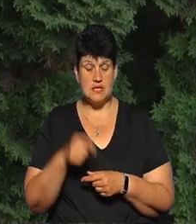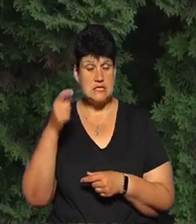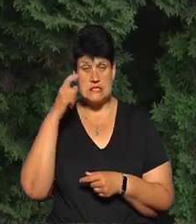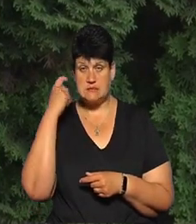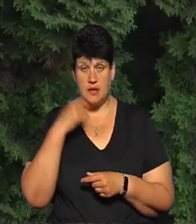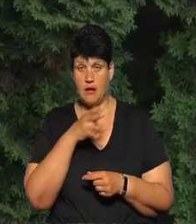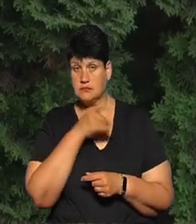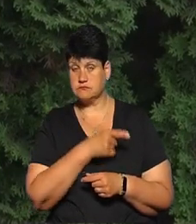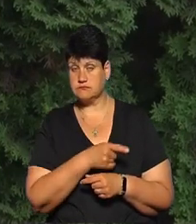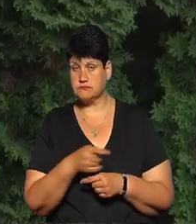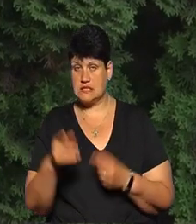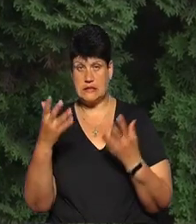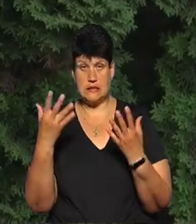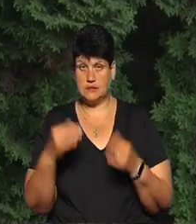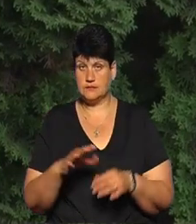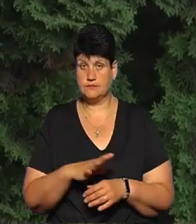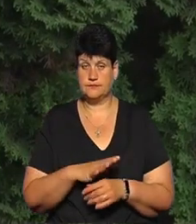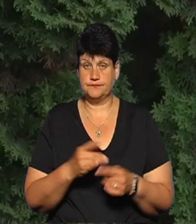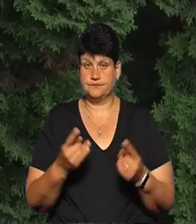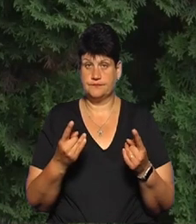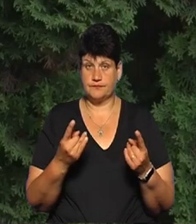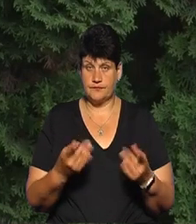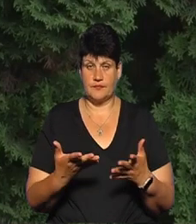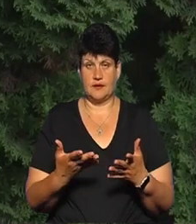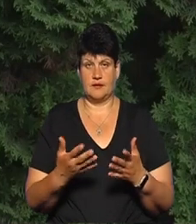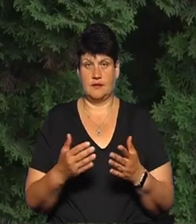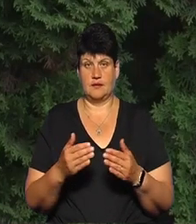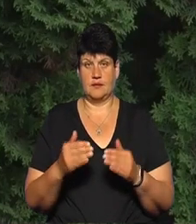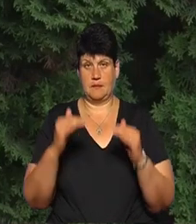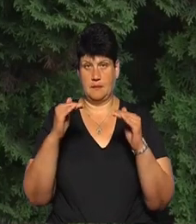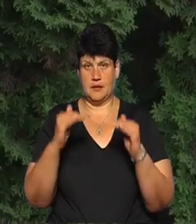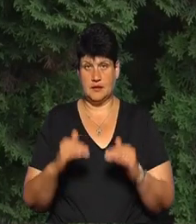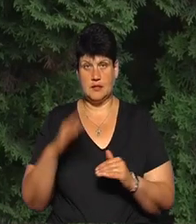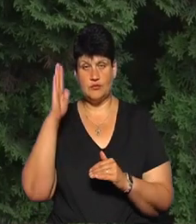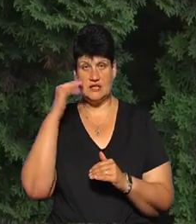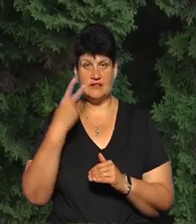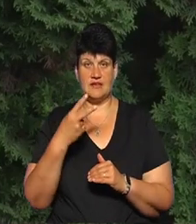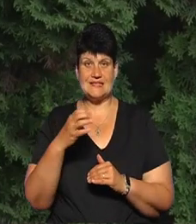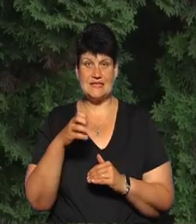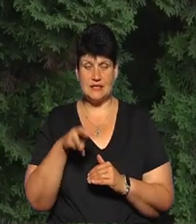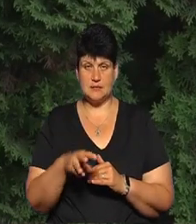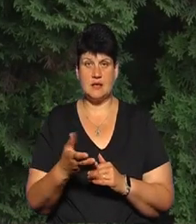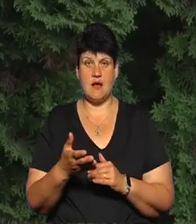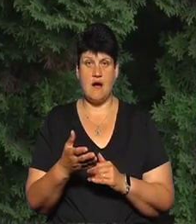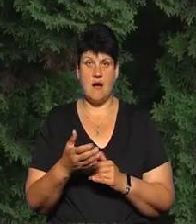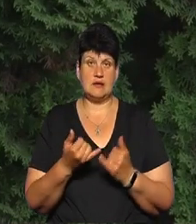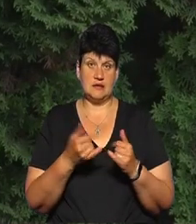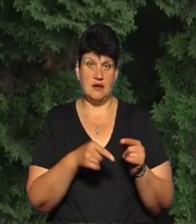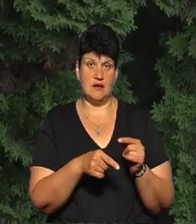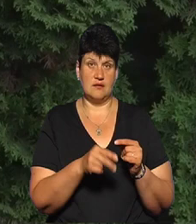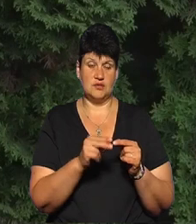дні, і падіння води на 20 сантиметрів. Якщо для озера це не критично, для такої мілководної водойми, як Чайка,